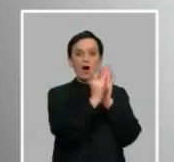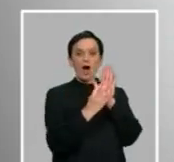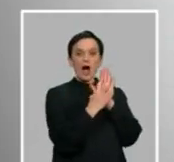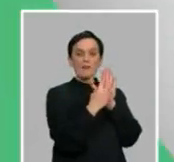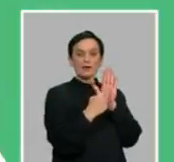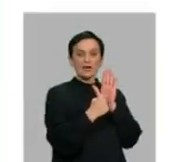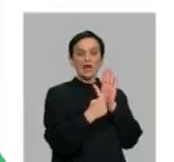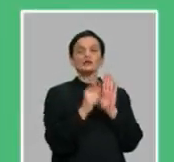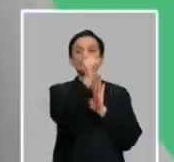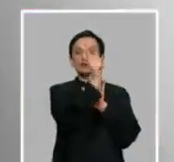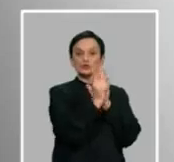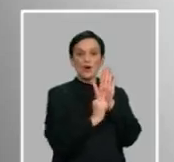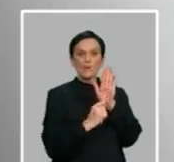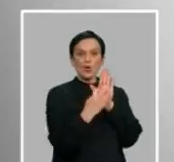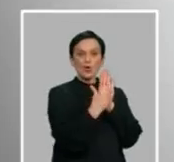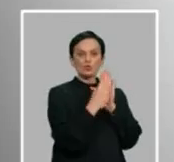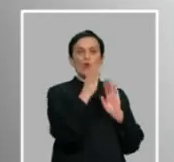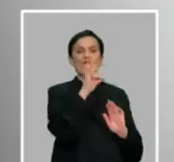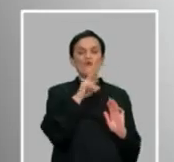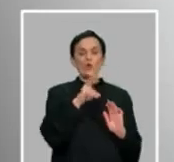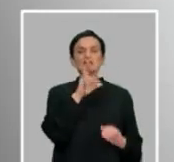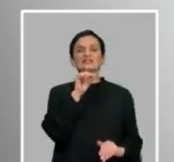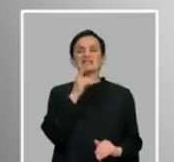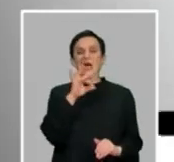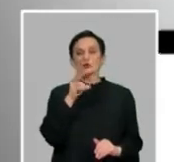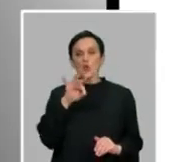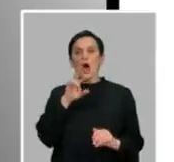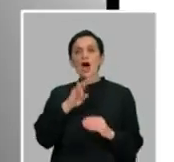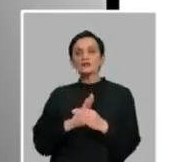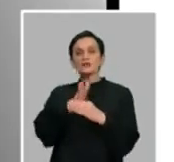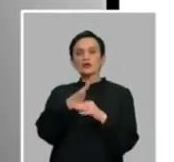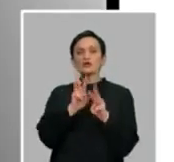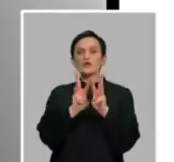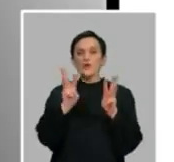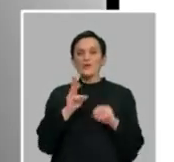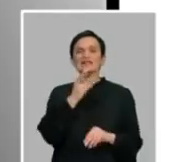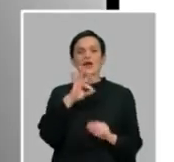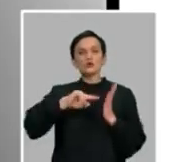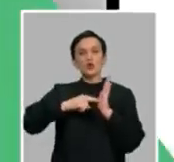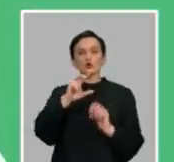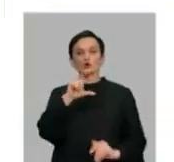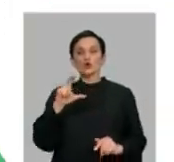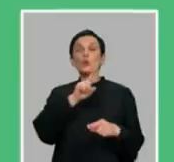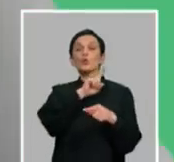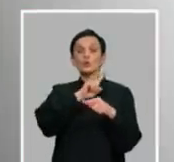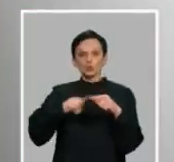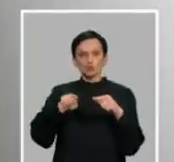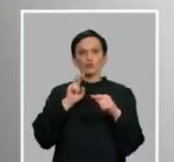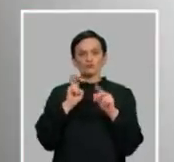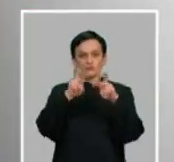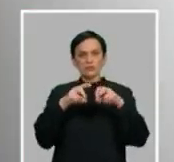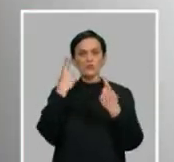რომ ჩვენ ამ უბანზე არ გვაქვს ხმის მიცემის უფლება, ანუ არ ვართ რეგისტრირებული. ასეთ შემთხვევაში ჩვენ ადგილზე გვაქვს საშუალება,